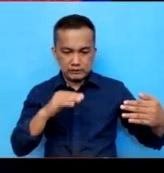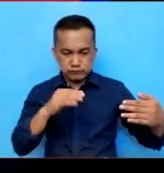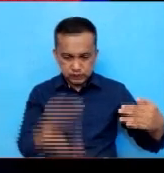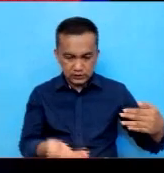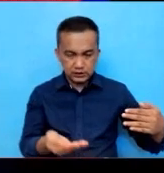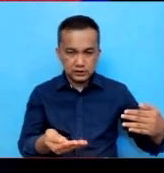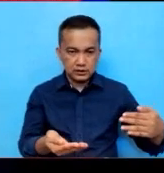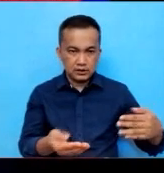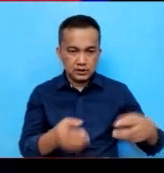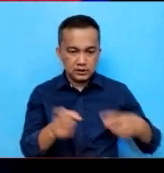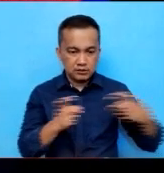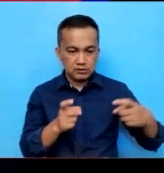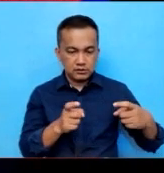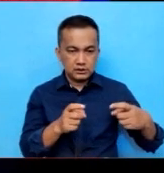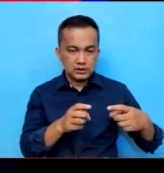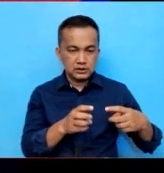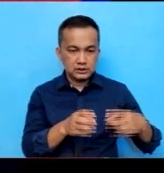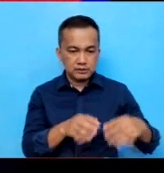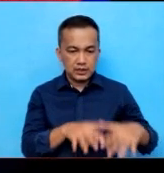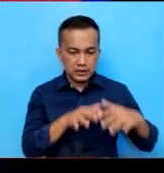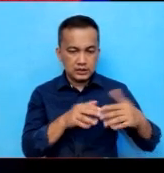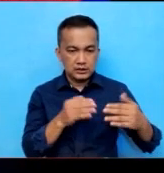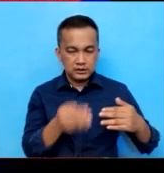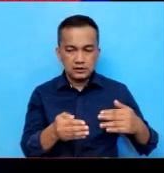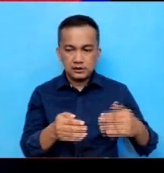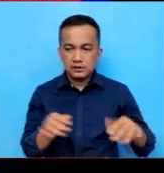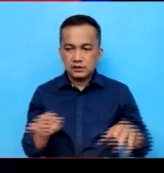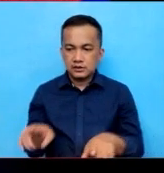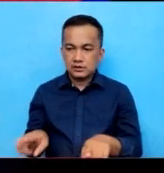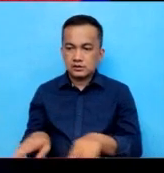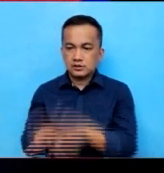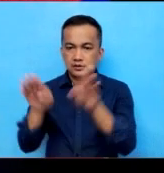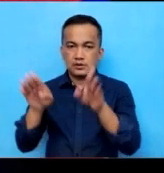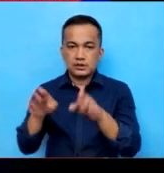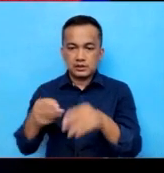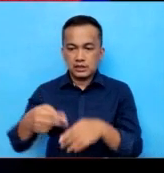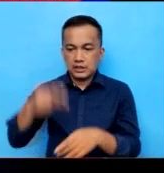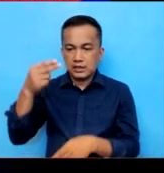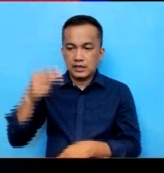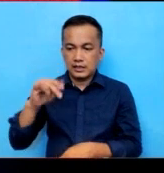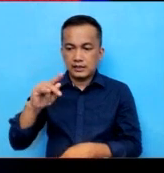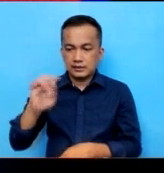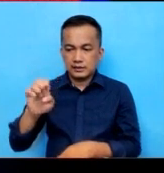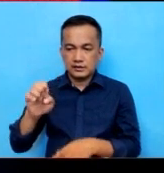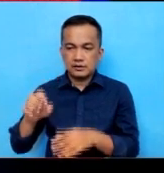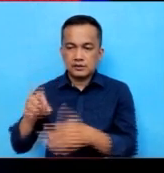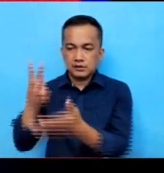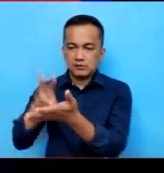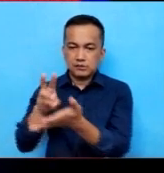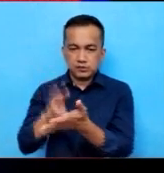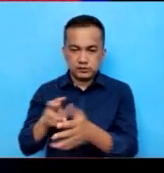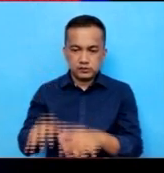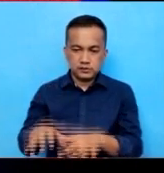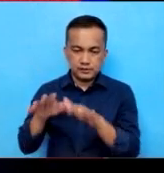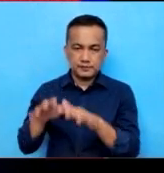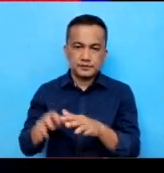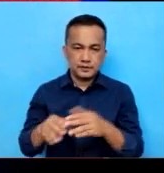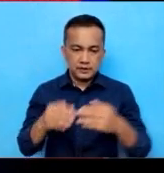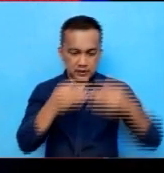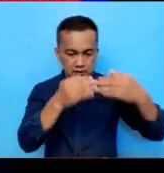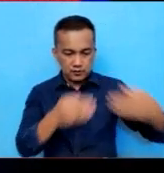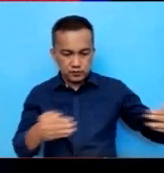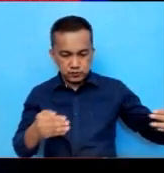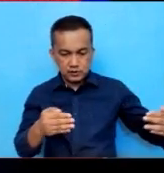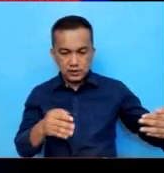sa baha. Tiyempong sinasabayan pa ito ng high tide kaya nalubog ang maraming lugar. Nasira raw ang mga floodgate dahil sa